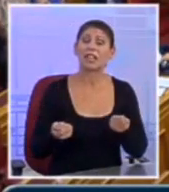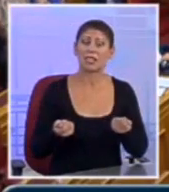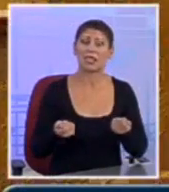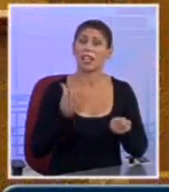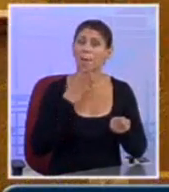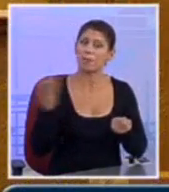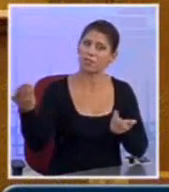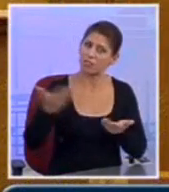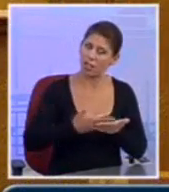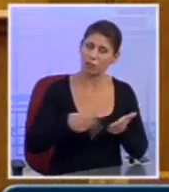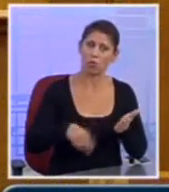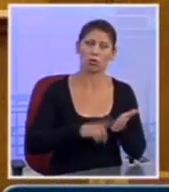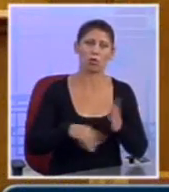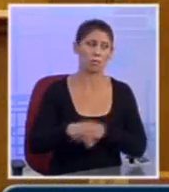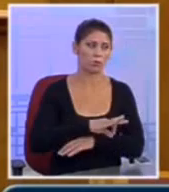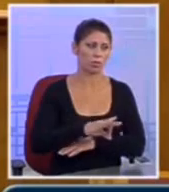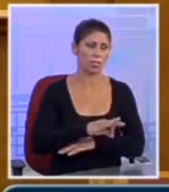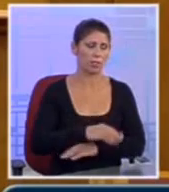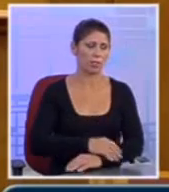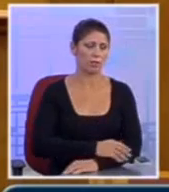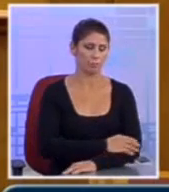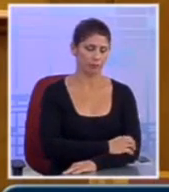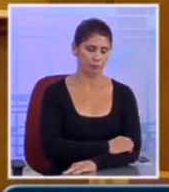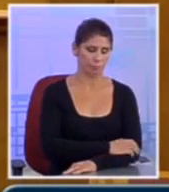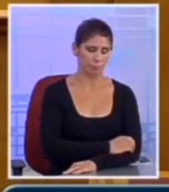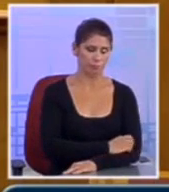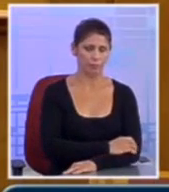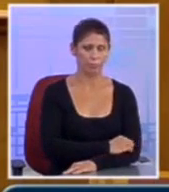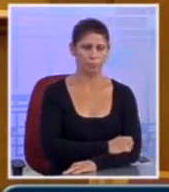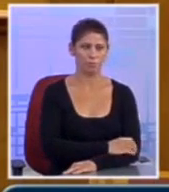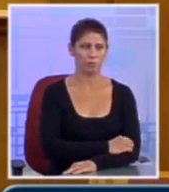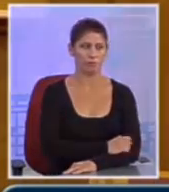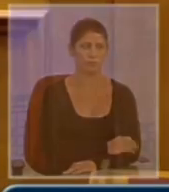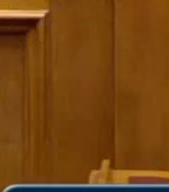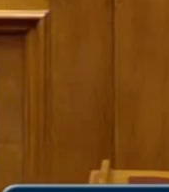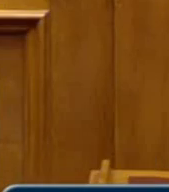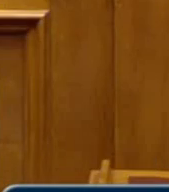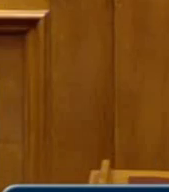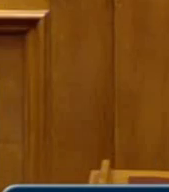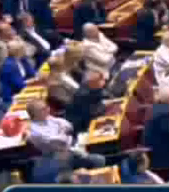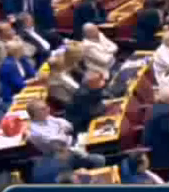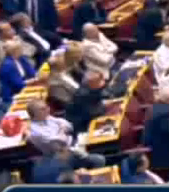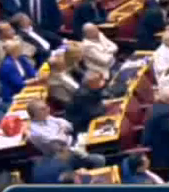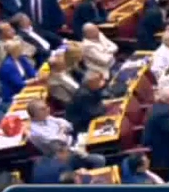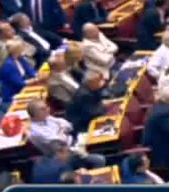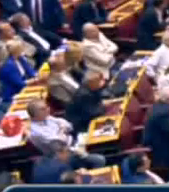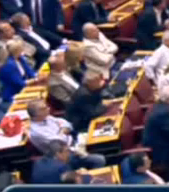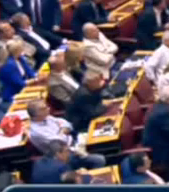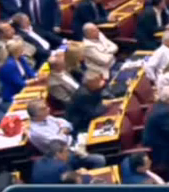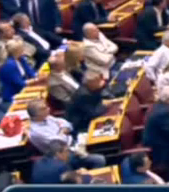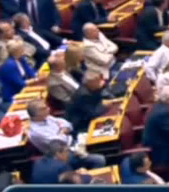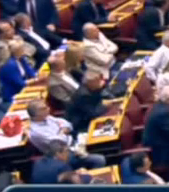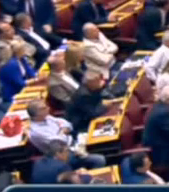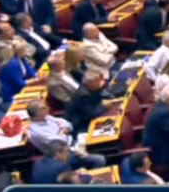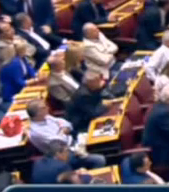επειδή θα έρθει τώρα και το νομοσχέδιο... Κύριε Κυγγελιά, μην υποβάλλετε τώρα εσείς ερωτήματα, διότι θα απαντήσει. Δεν